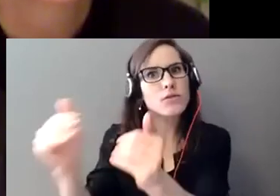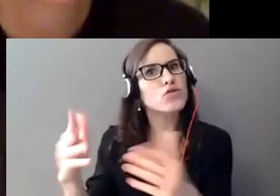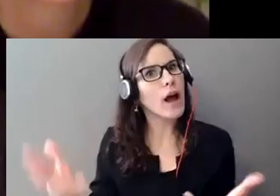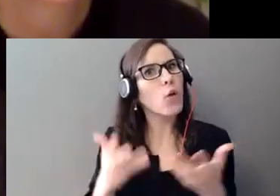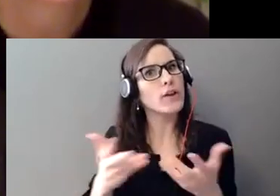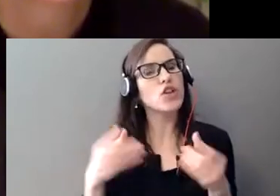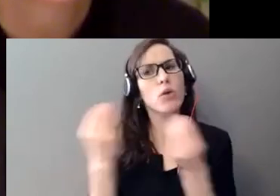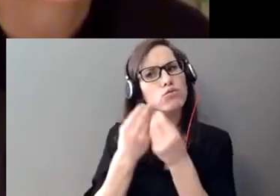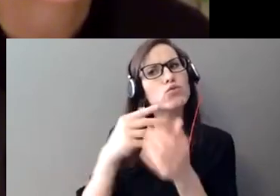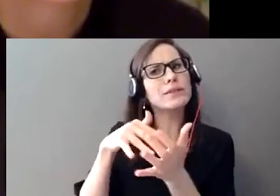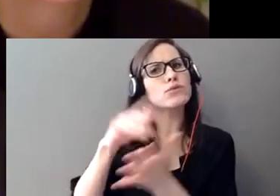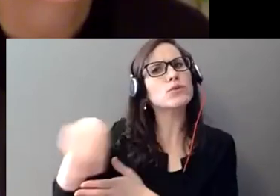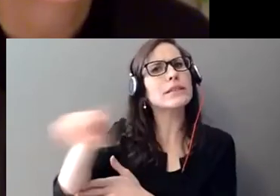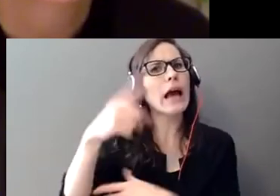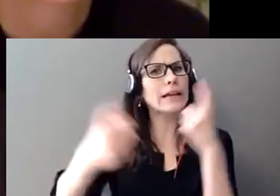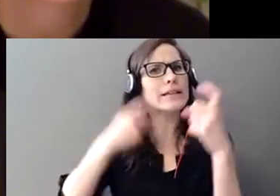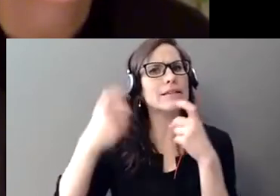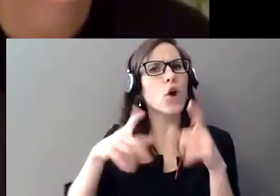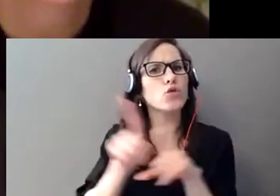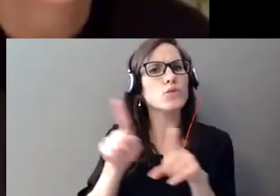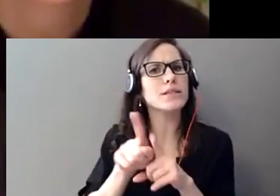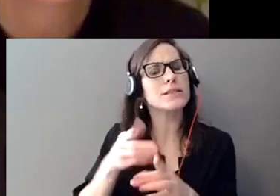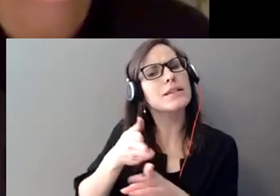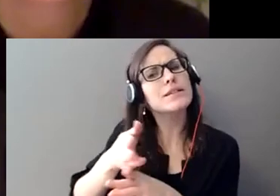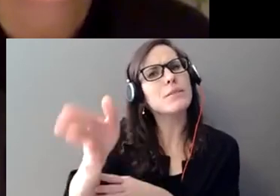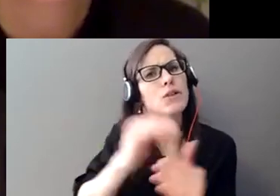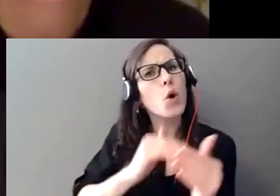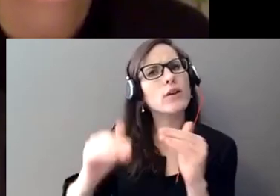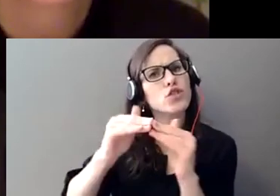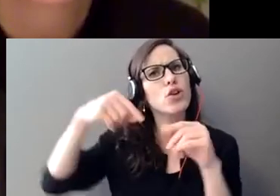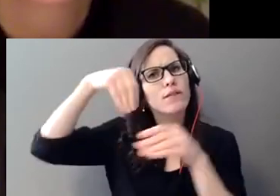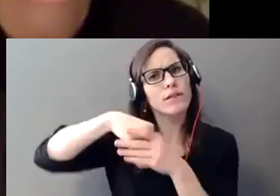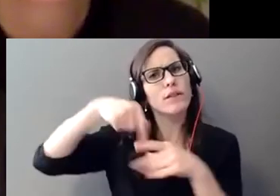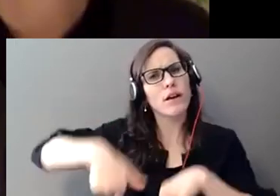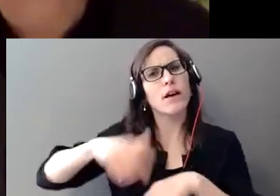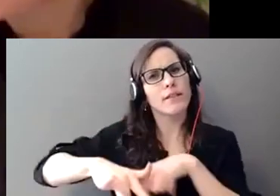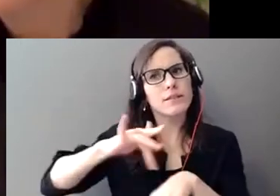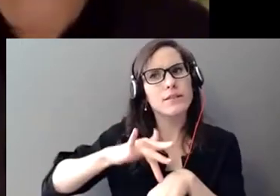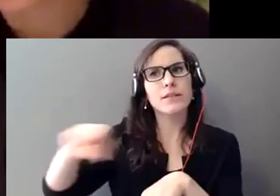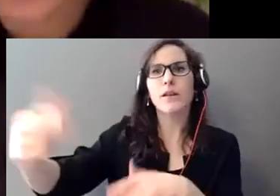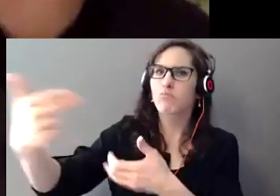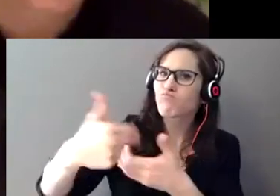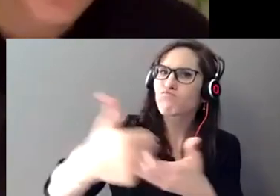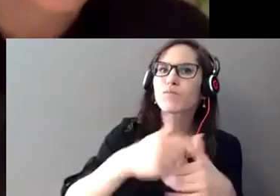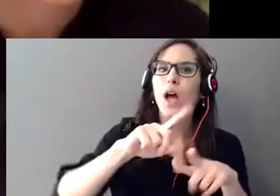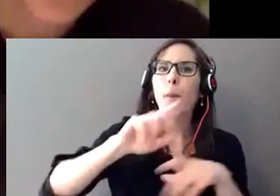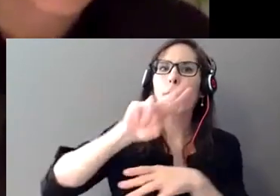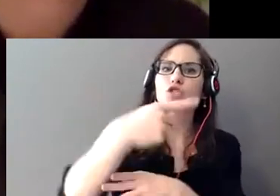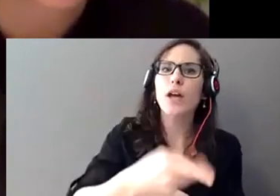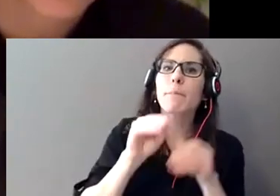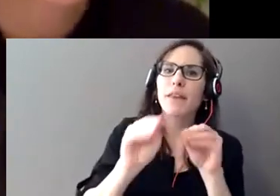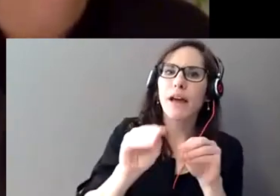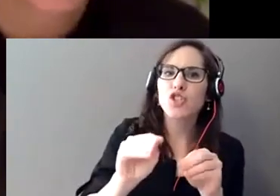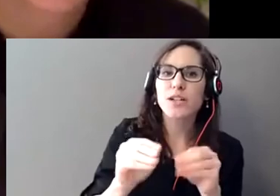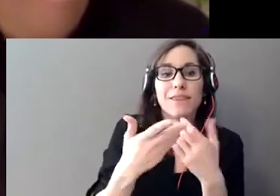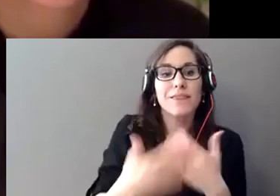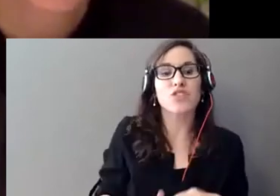qui se questionnent aussi sur cette dimension inclusive à l'université qui s'impliquent dans des projets pédagogiques dès la licence